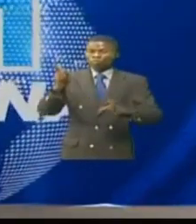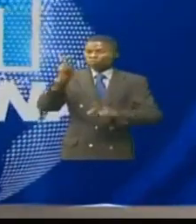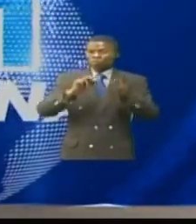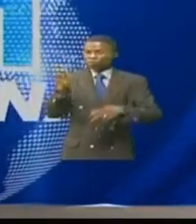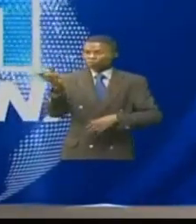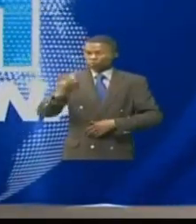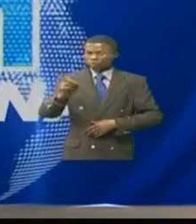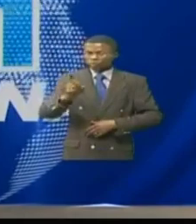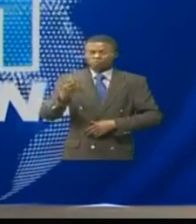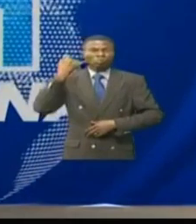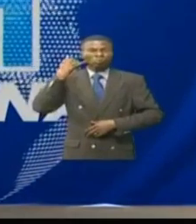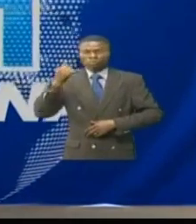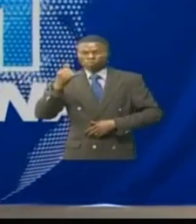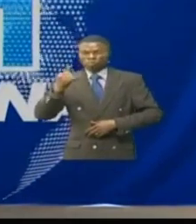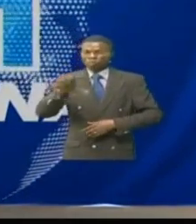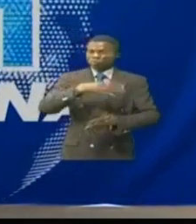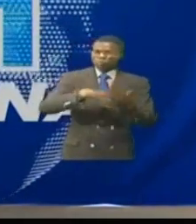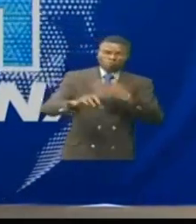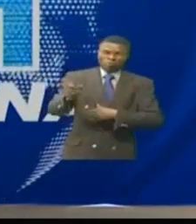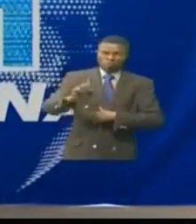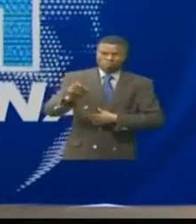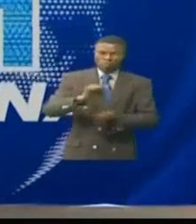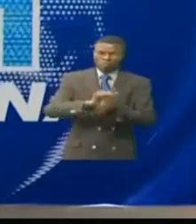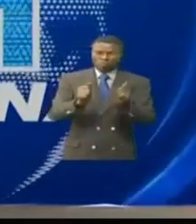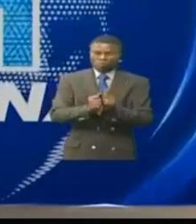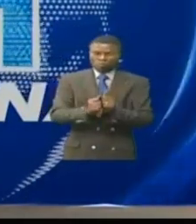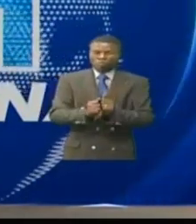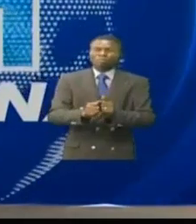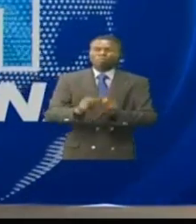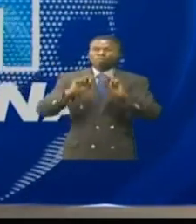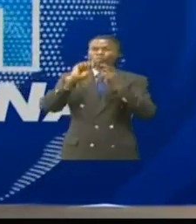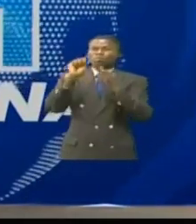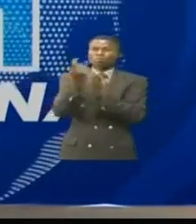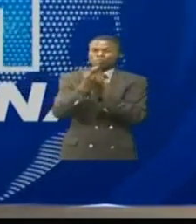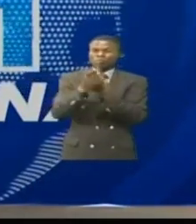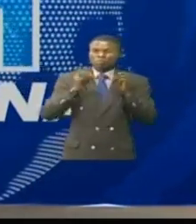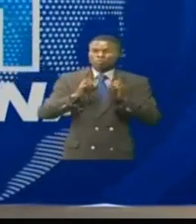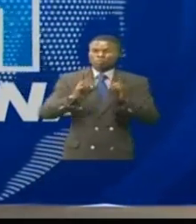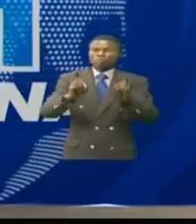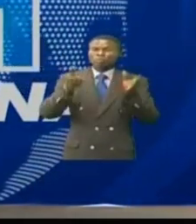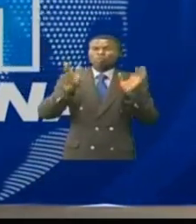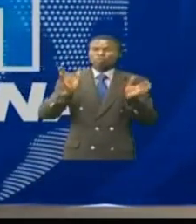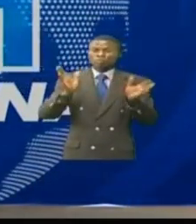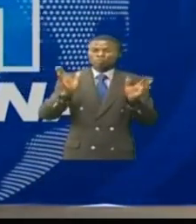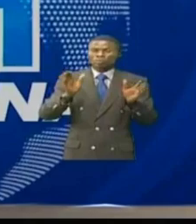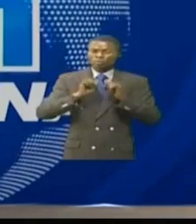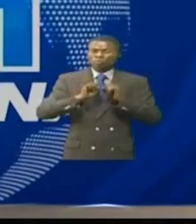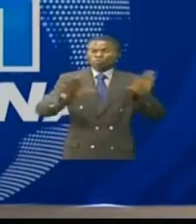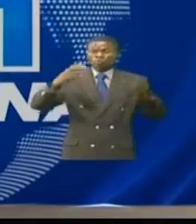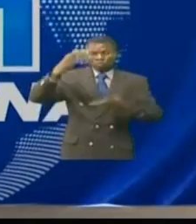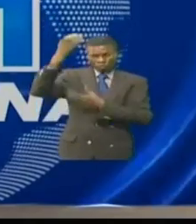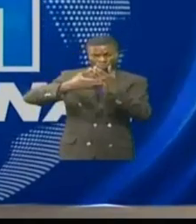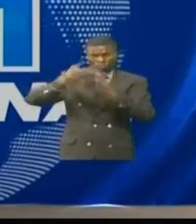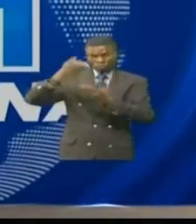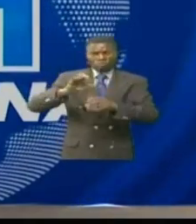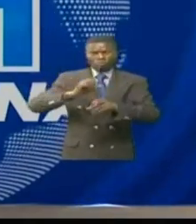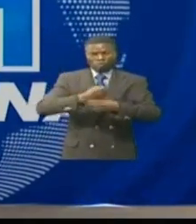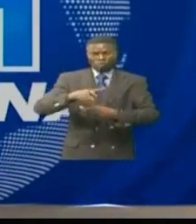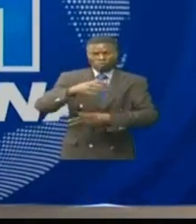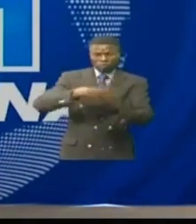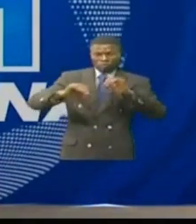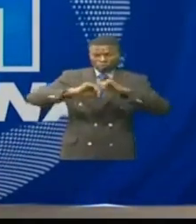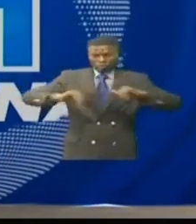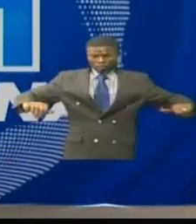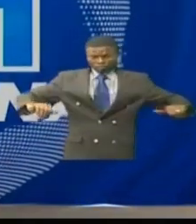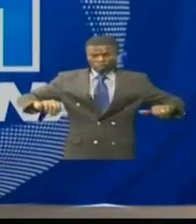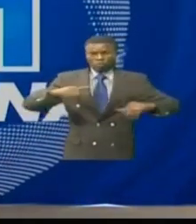à la haine sur la base de l'appartenance ethnique. Le discours dangereux que propage le Rwanda vise à semer la division